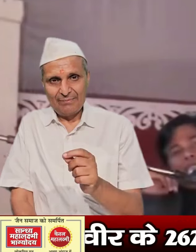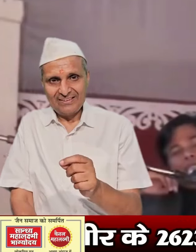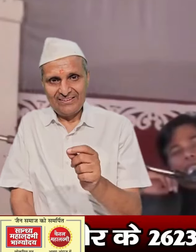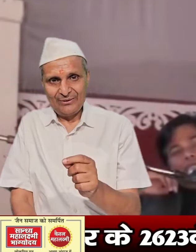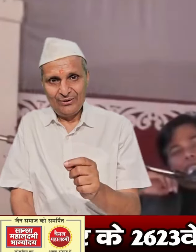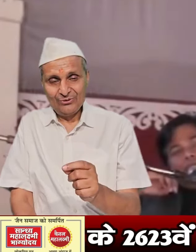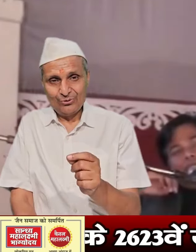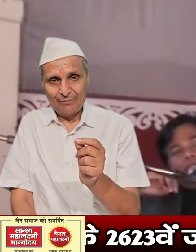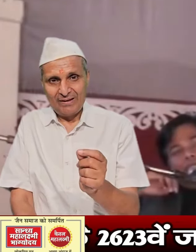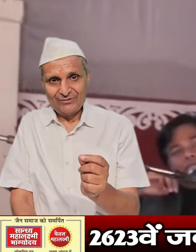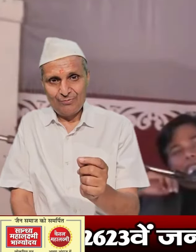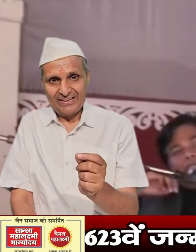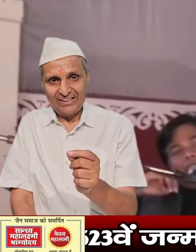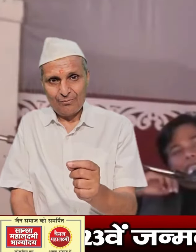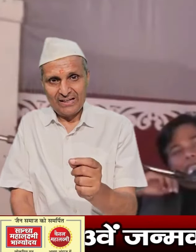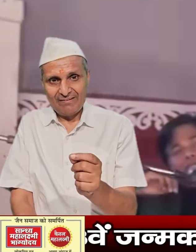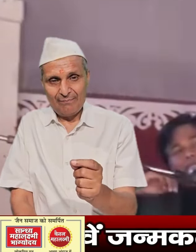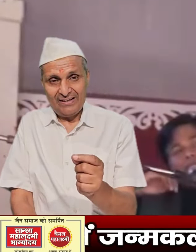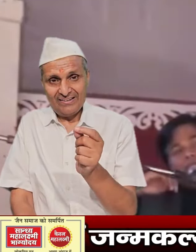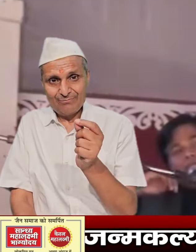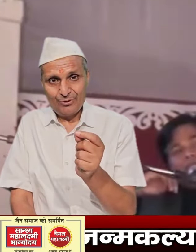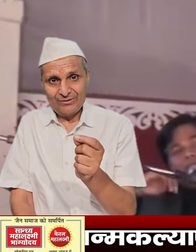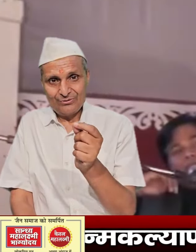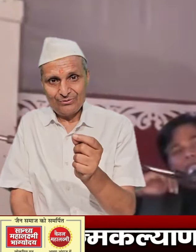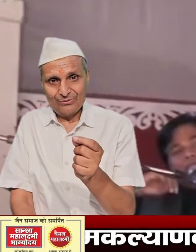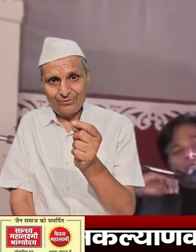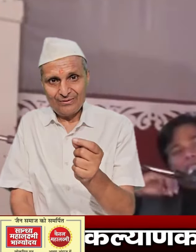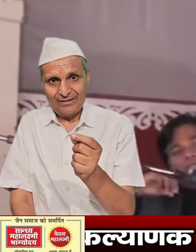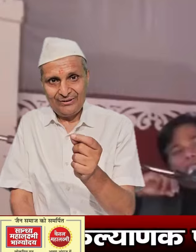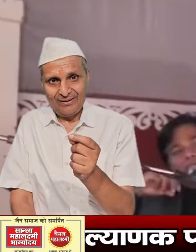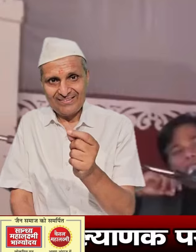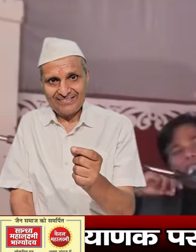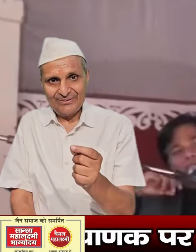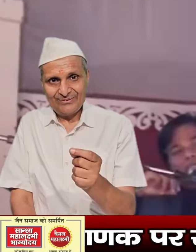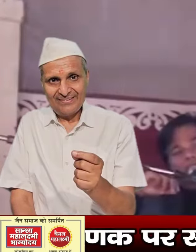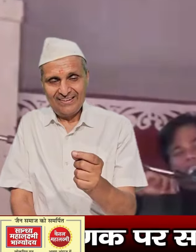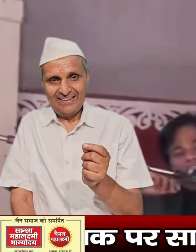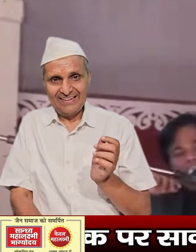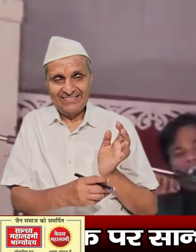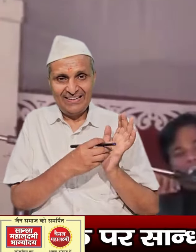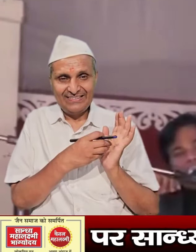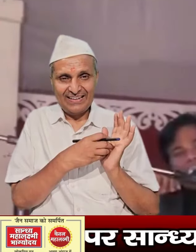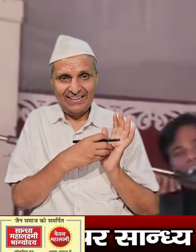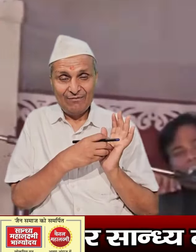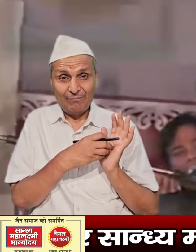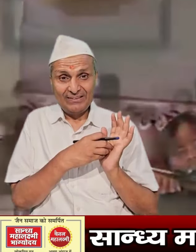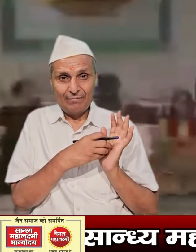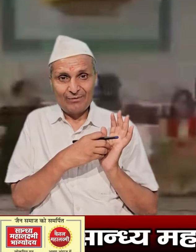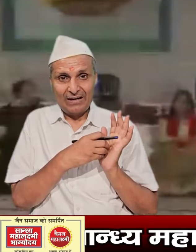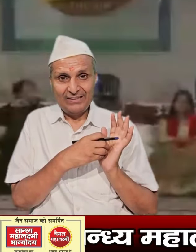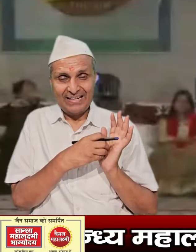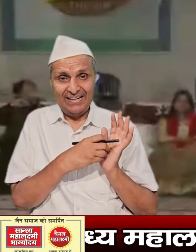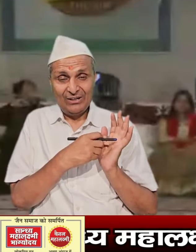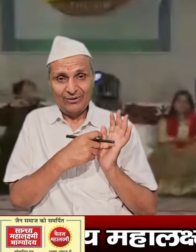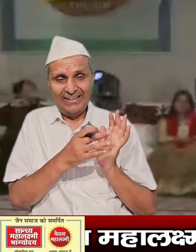रिक्शा पर चलते हो तो उसे पाचर का र रप करवाने में पूरे घंटों लगा सकते हो लेकिन किसी के जाके व मंदिर में